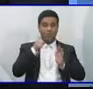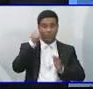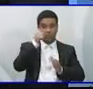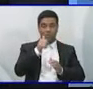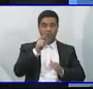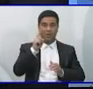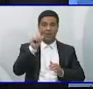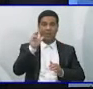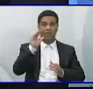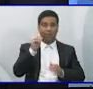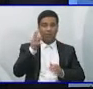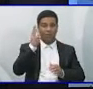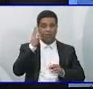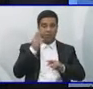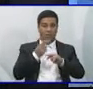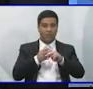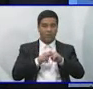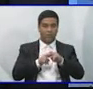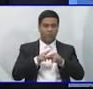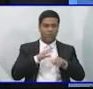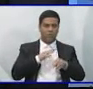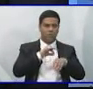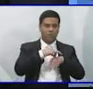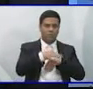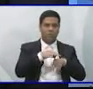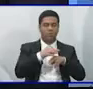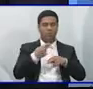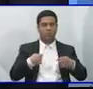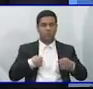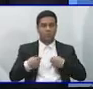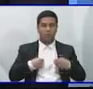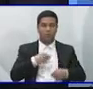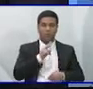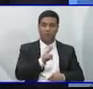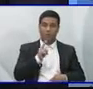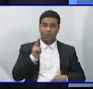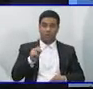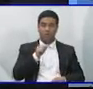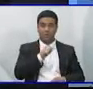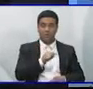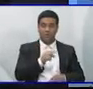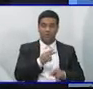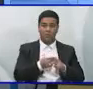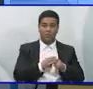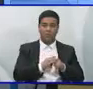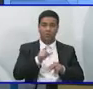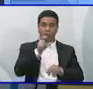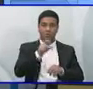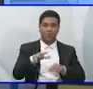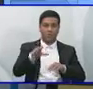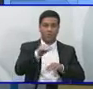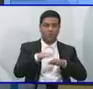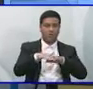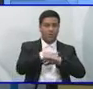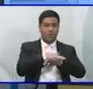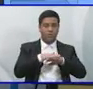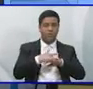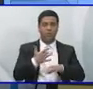1827-yilda esa Xiva xonligining muntazam o'sha zulmlariga qarshi Qoraqalpoqlar Oydusbi